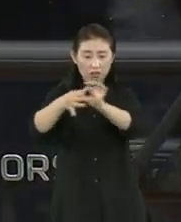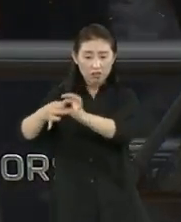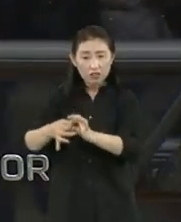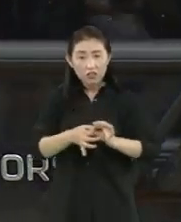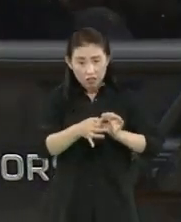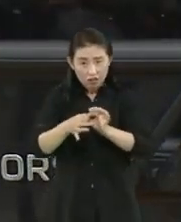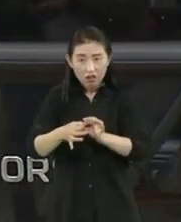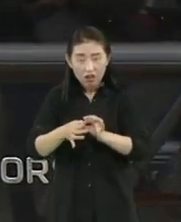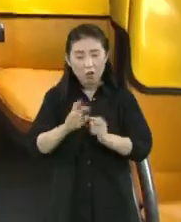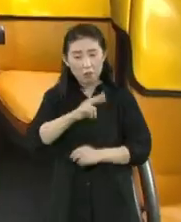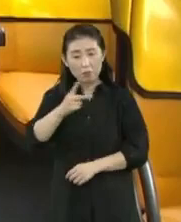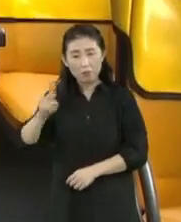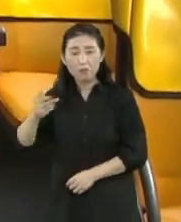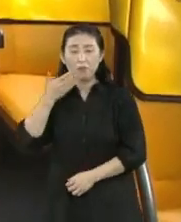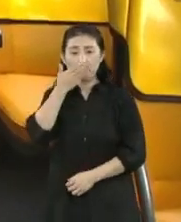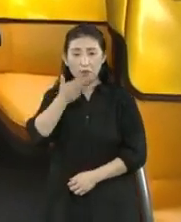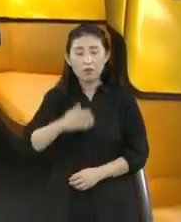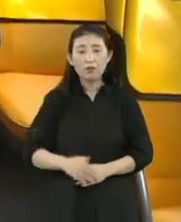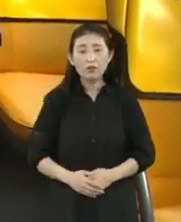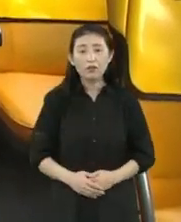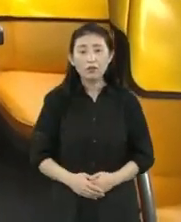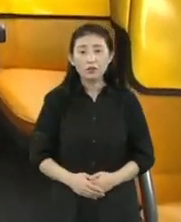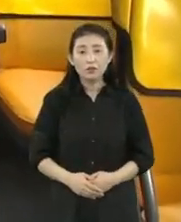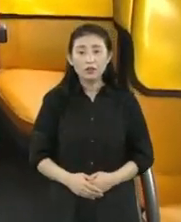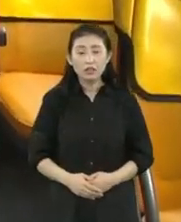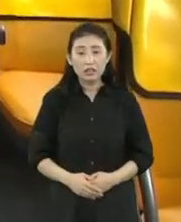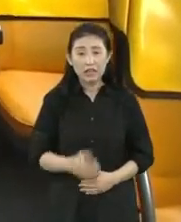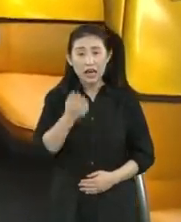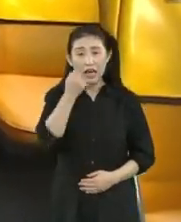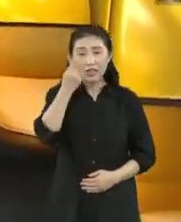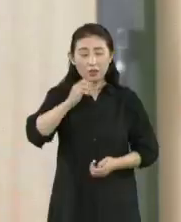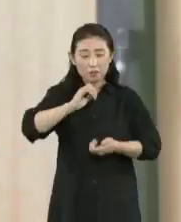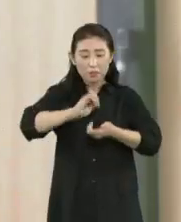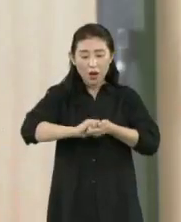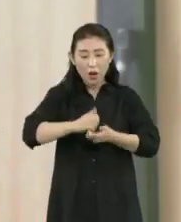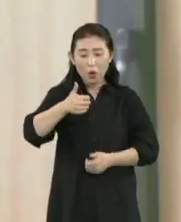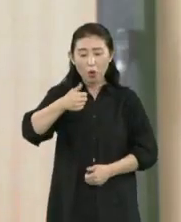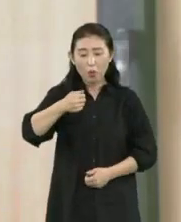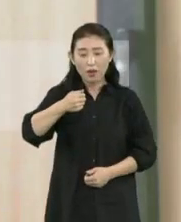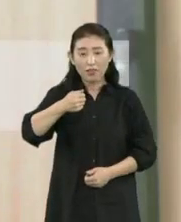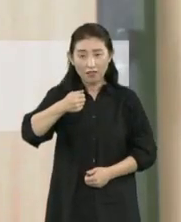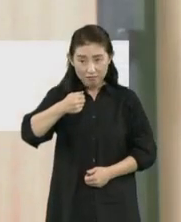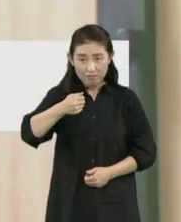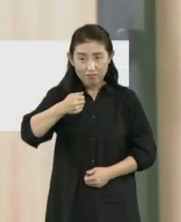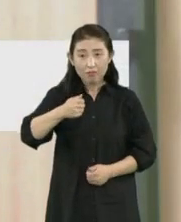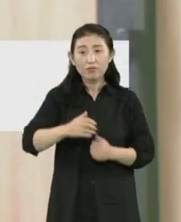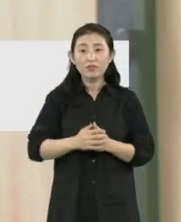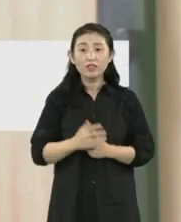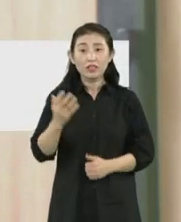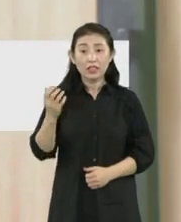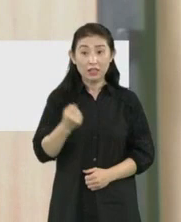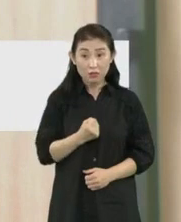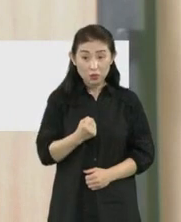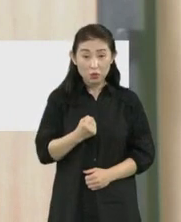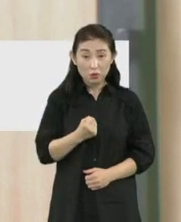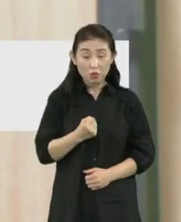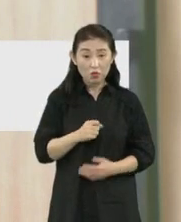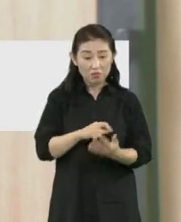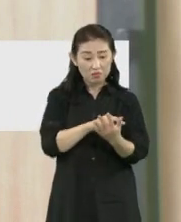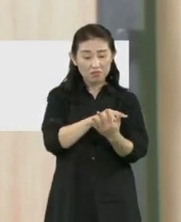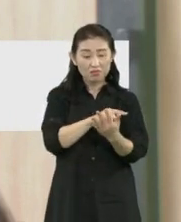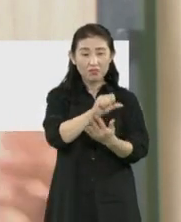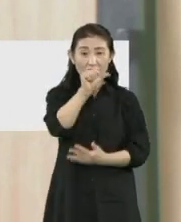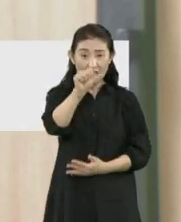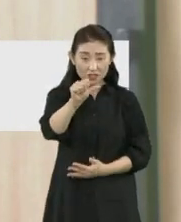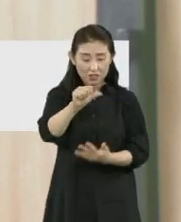대중교통수단과 연계 환승이 가능합니다. 5만 원 정도로 그 비용을 절감한 상태에서 5가지